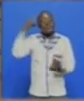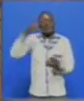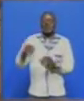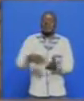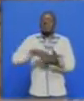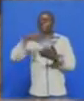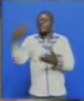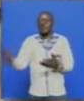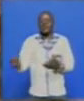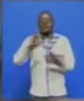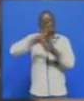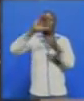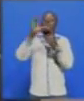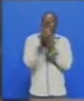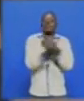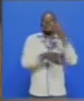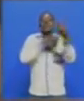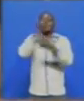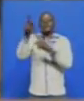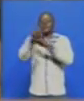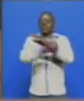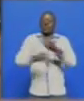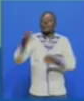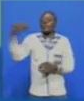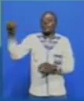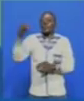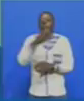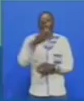de la culture de ces peuples du sud-ouest du Burkina.